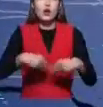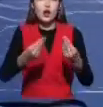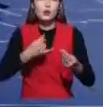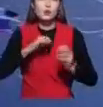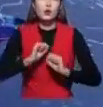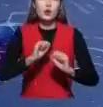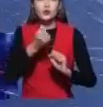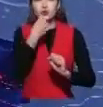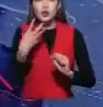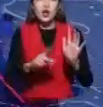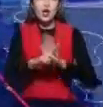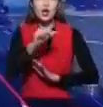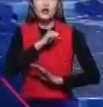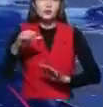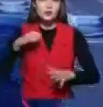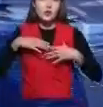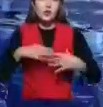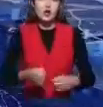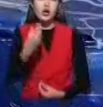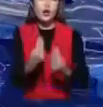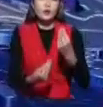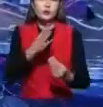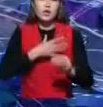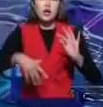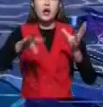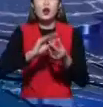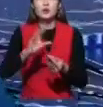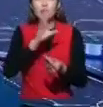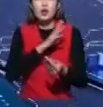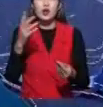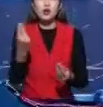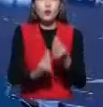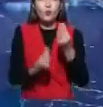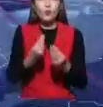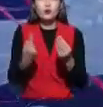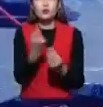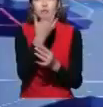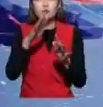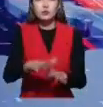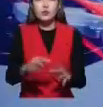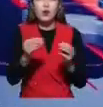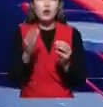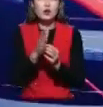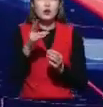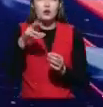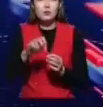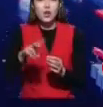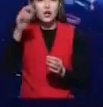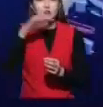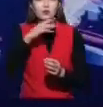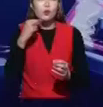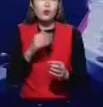қорғанысты жақсы бастадық, өте байсалды ойнадық. Нәтижесінде бірінші ойын қорытындысы бойынша 15 ұпайлық артықшылық